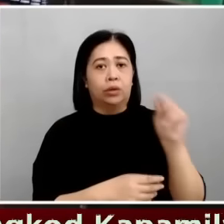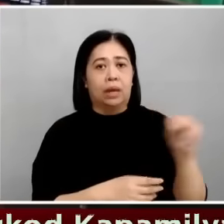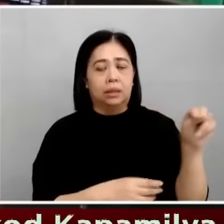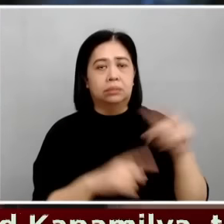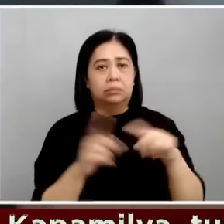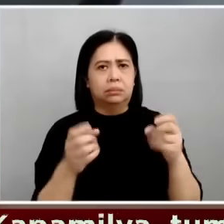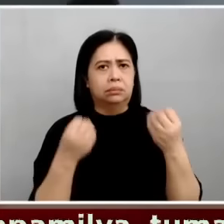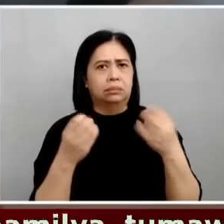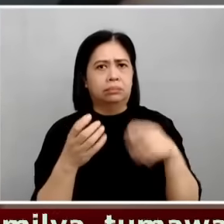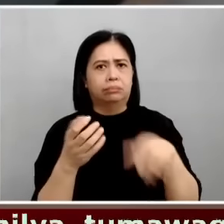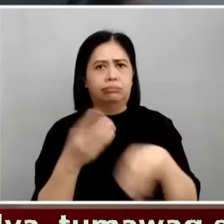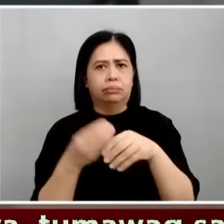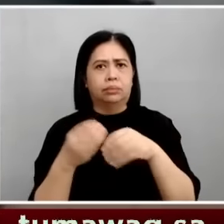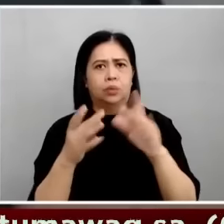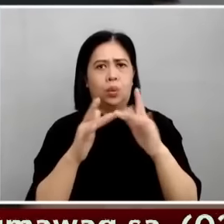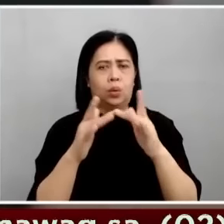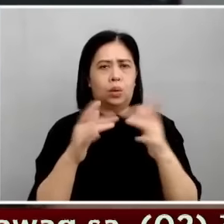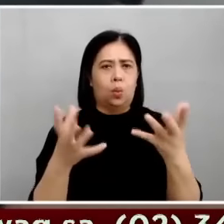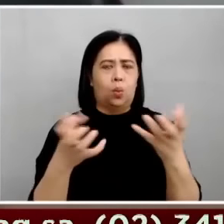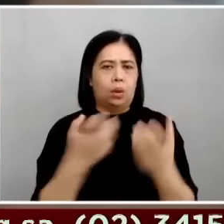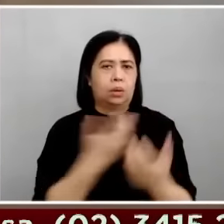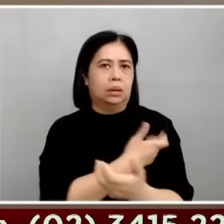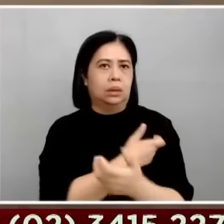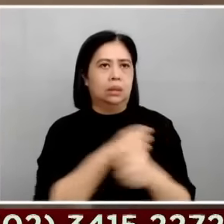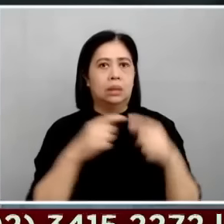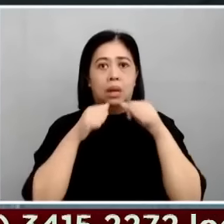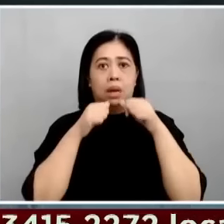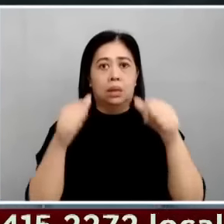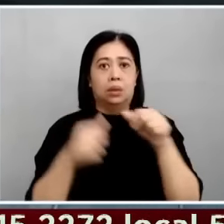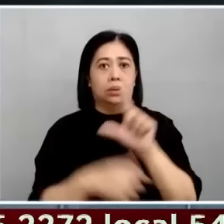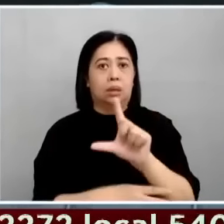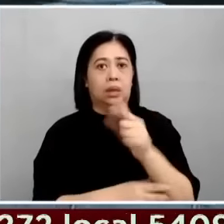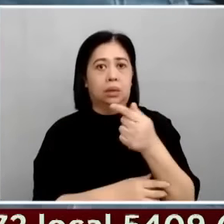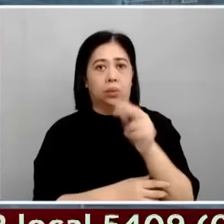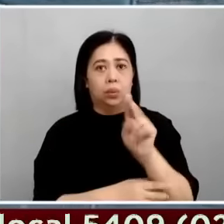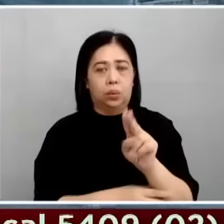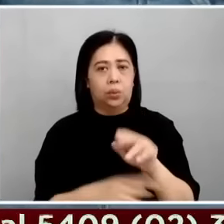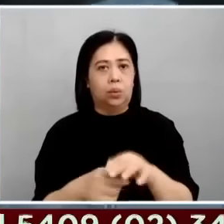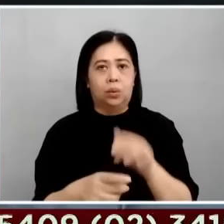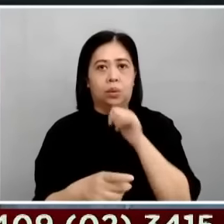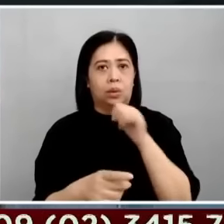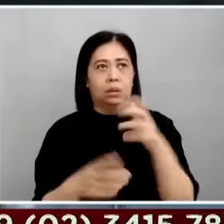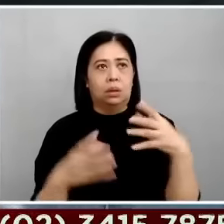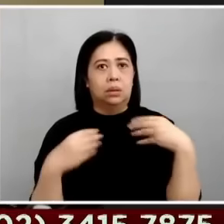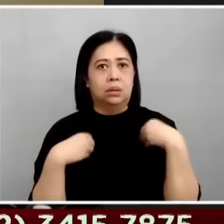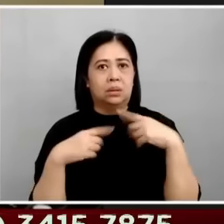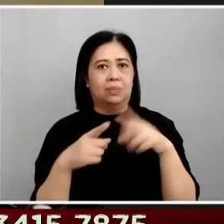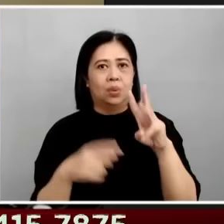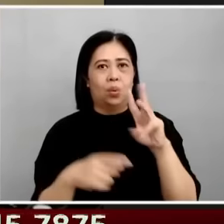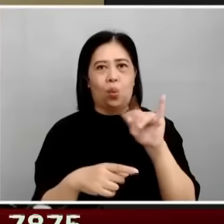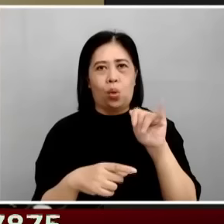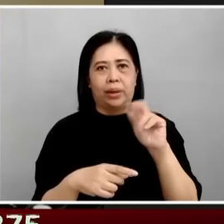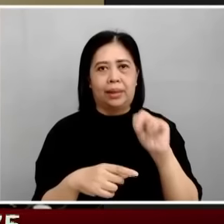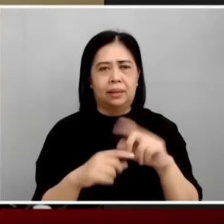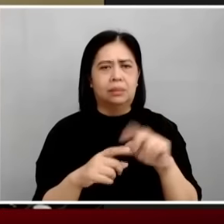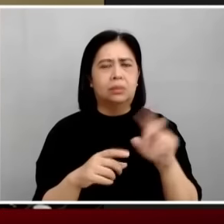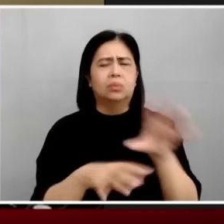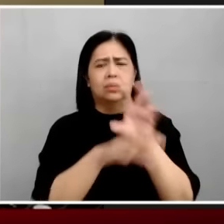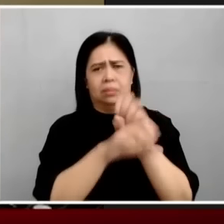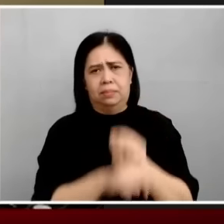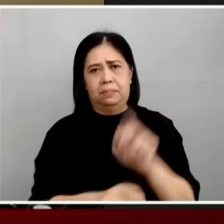nagpaparehistro online na gustong magpabakuna mula nang i-anunsyo ng lokal na pamahalaan na hindi na muna tatanggap ng walk-in. Para masanay na rin yung